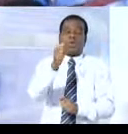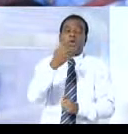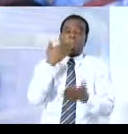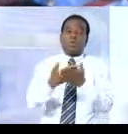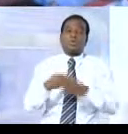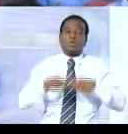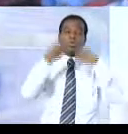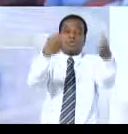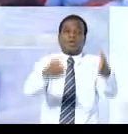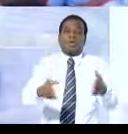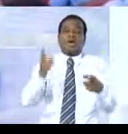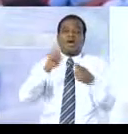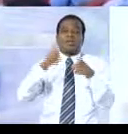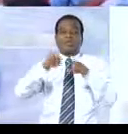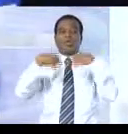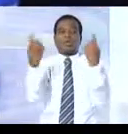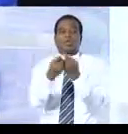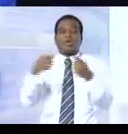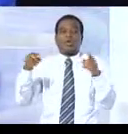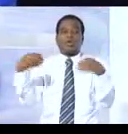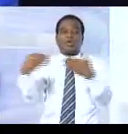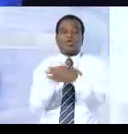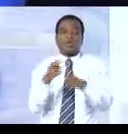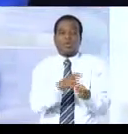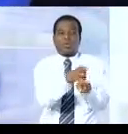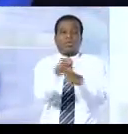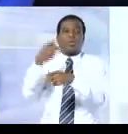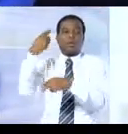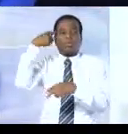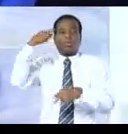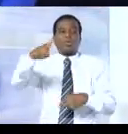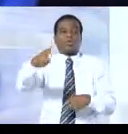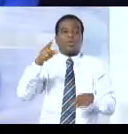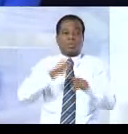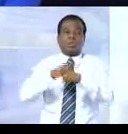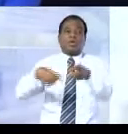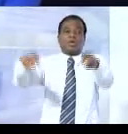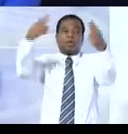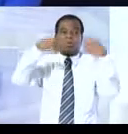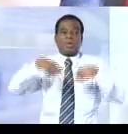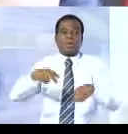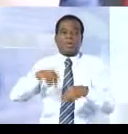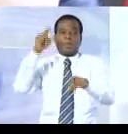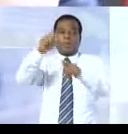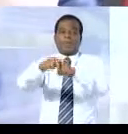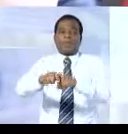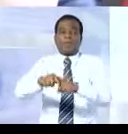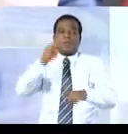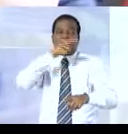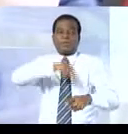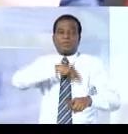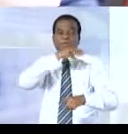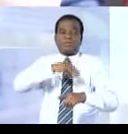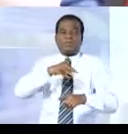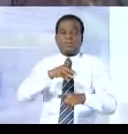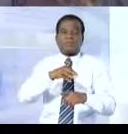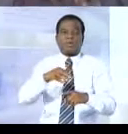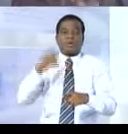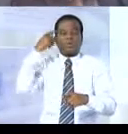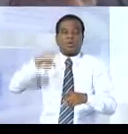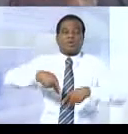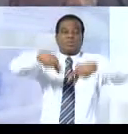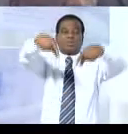au Conseil de l'Entente une nouvelle orientation. Pour lui, le moment est venu d'adapter les missions originelles du Conseil pour